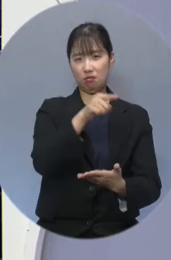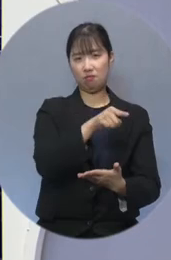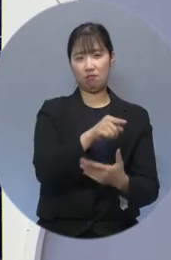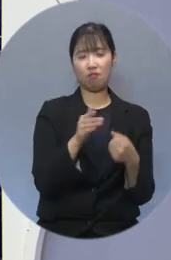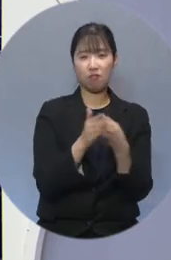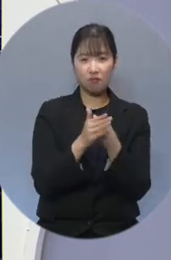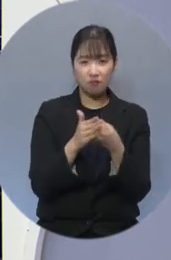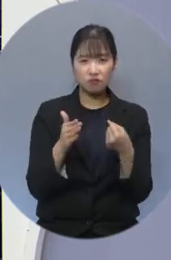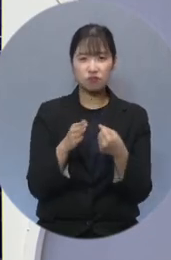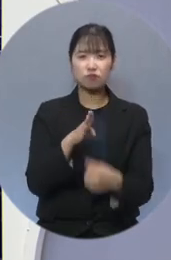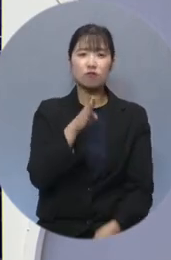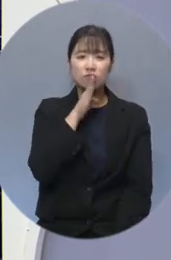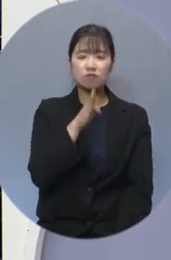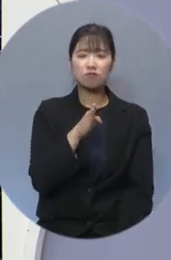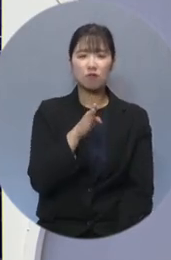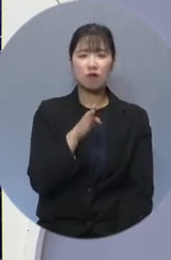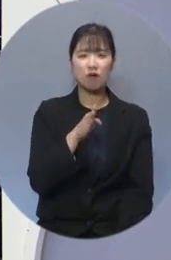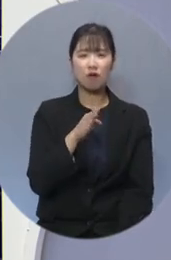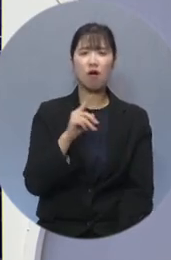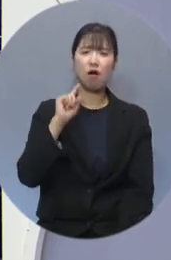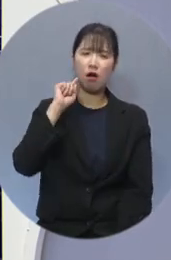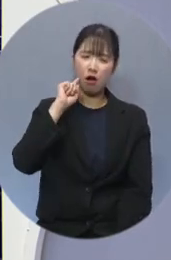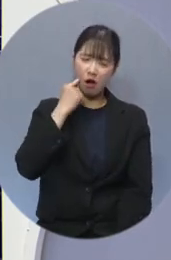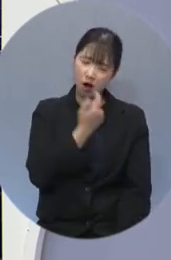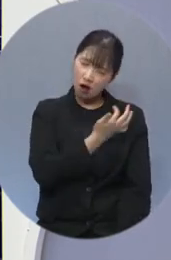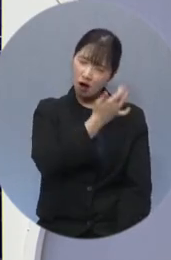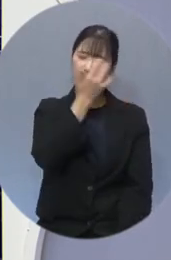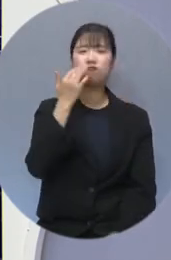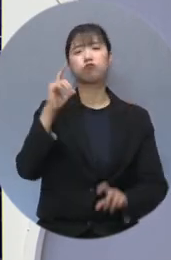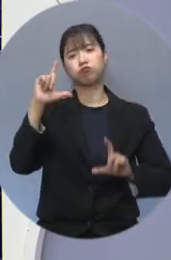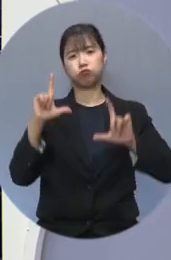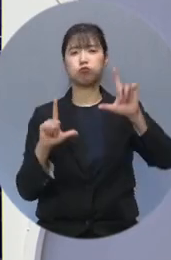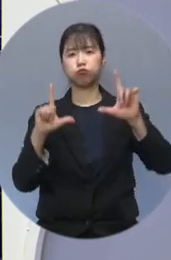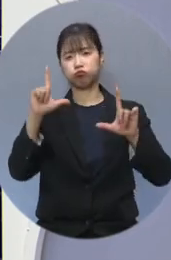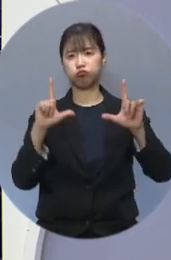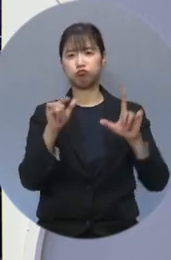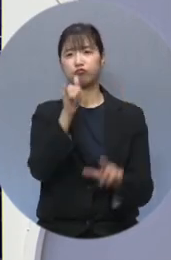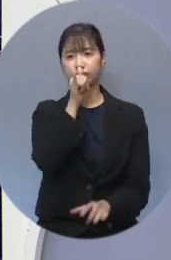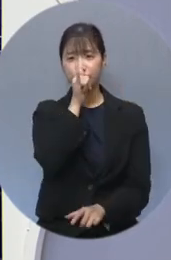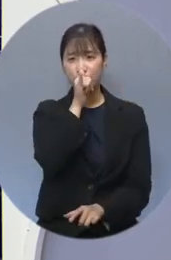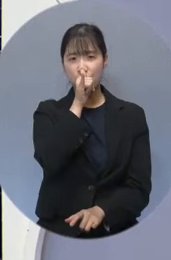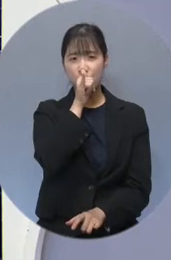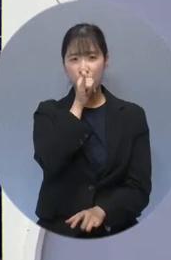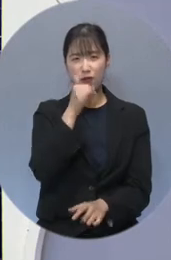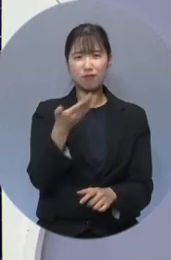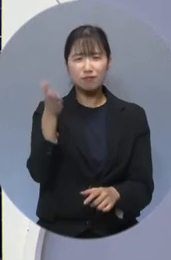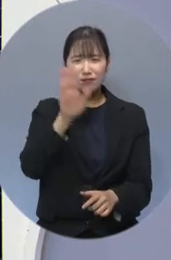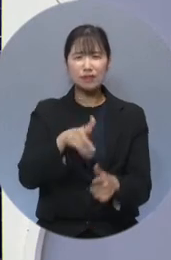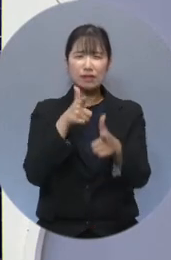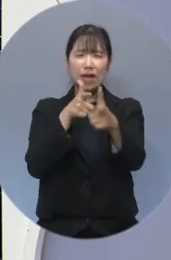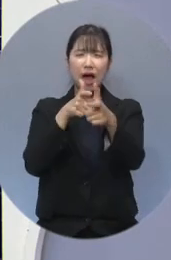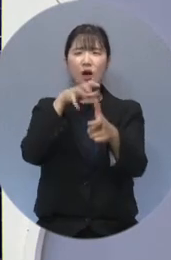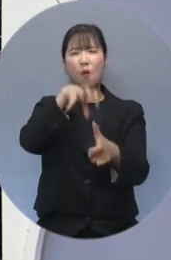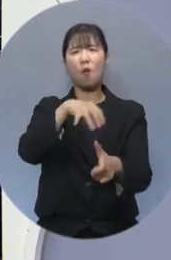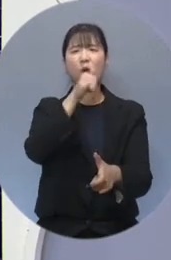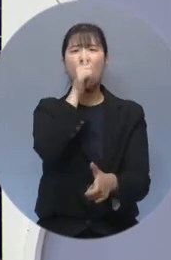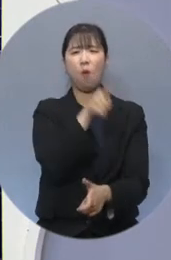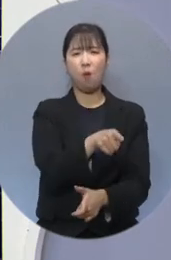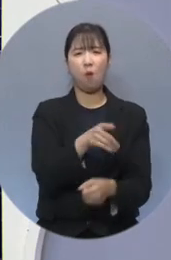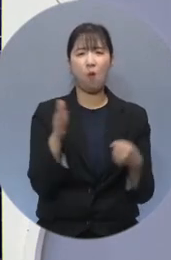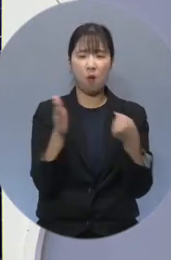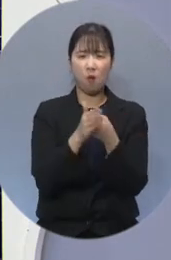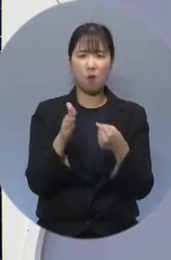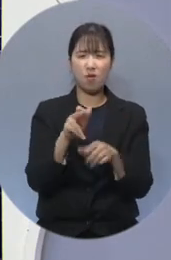때문에 그리고 굉장히 아주 아름다운 그런 풍광을 자랑하는데 사격장이 있다 보니 그것도 공용